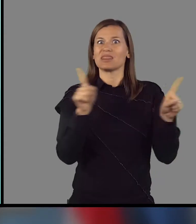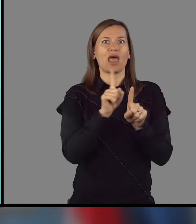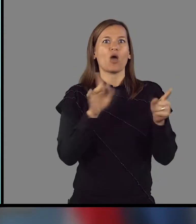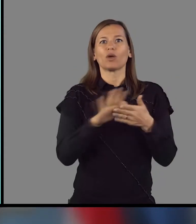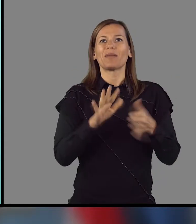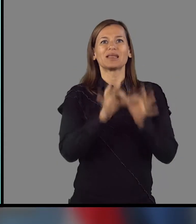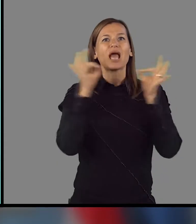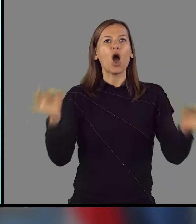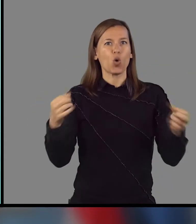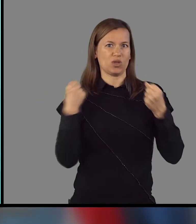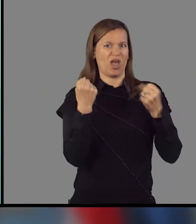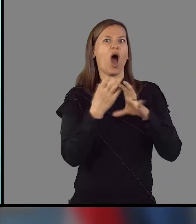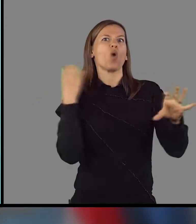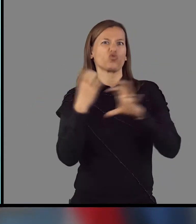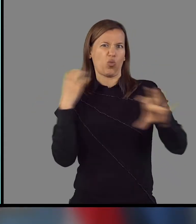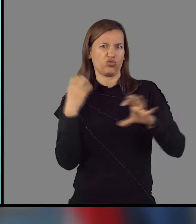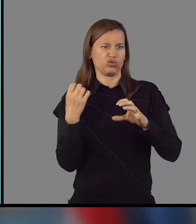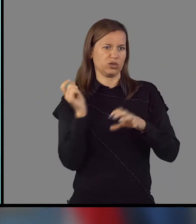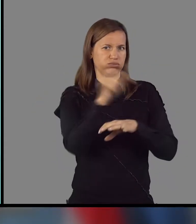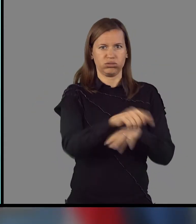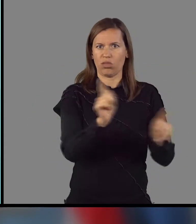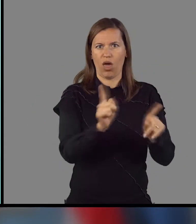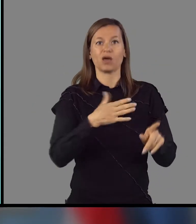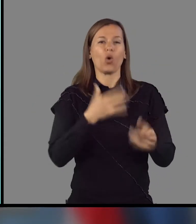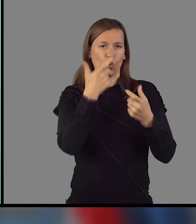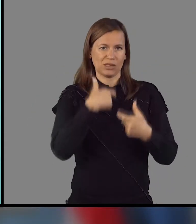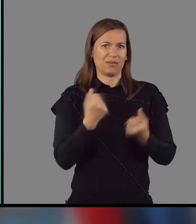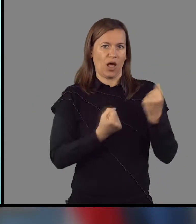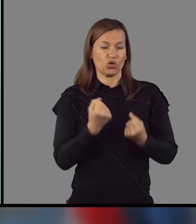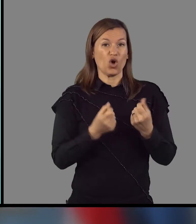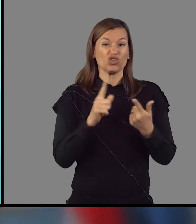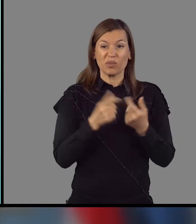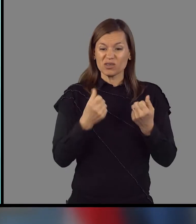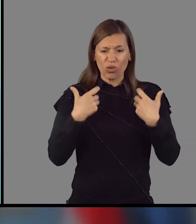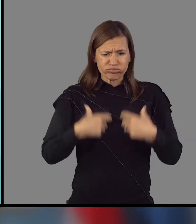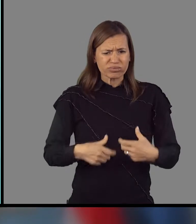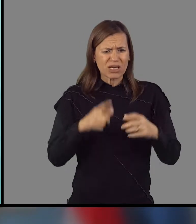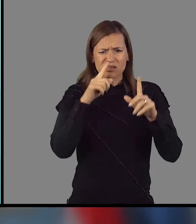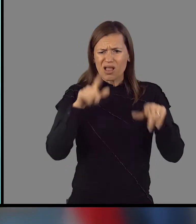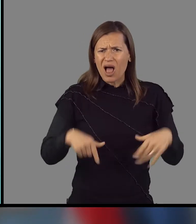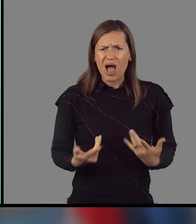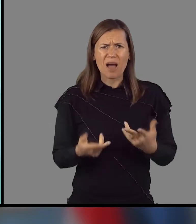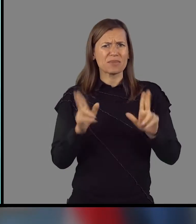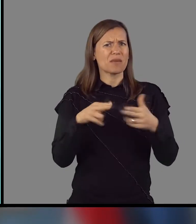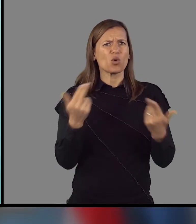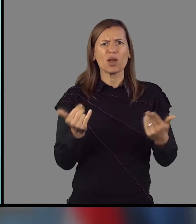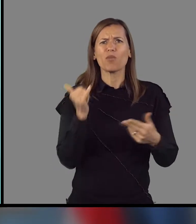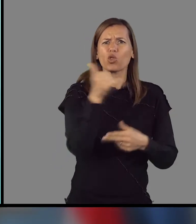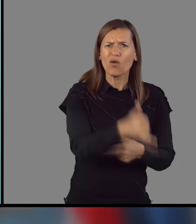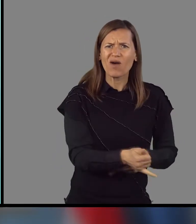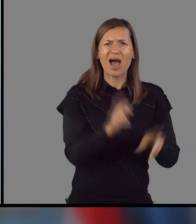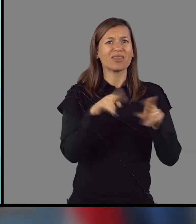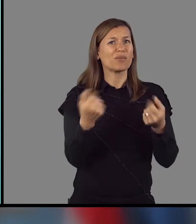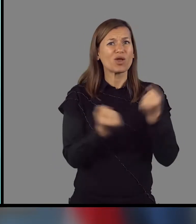uporablja javnega prevoza. V primeru, da pa bi se zgodilo, da je v takšnem stanju, da je zelo slab, da ne more potovati, da ni sposoben